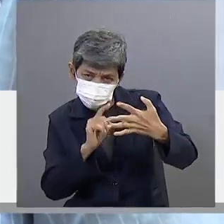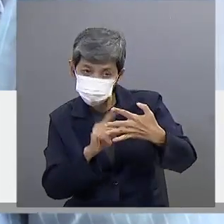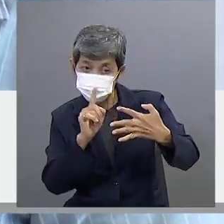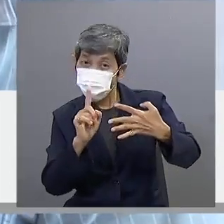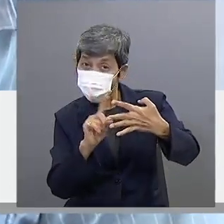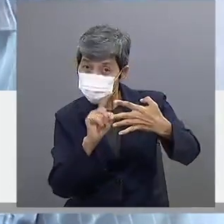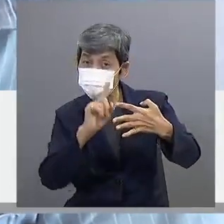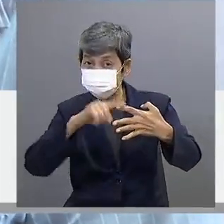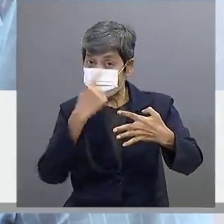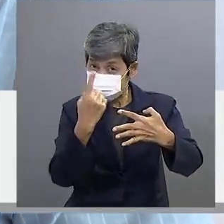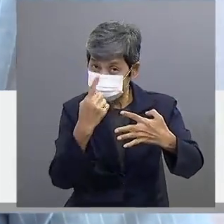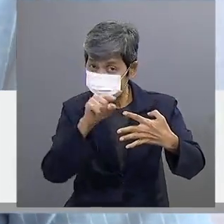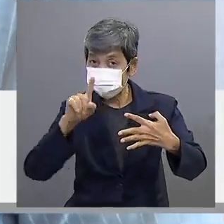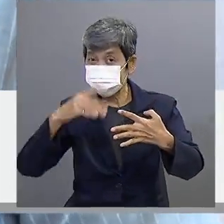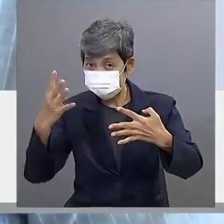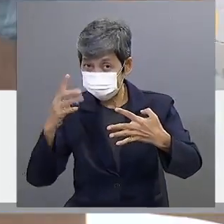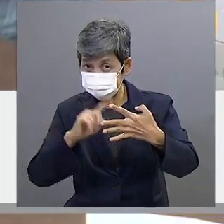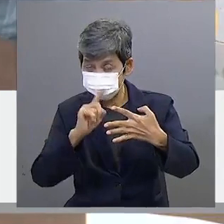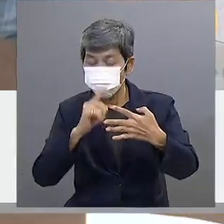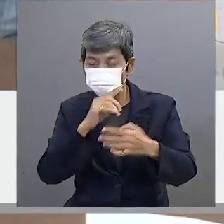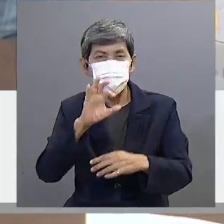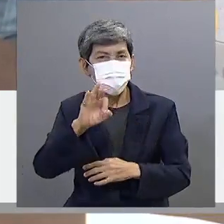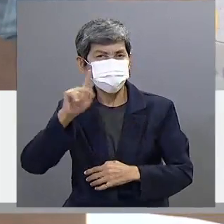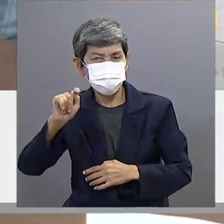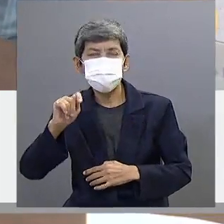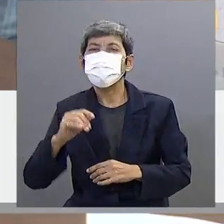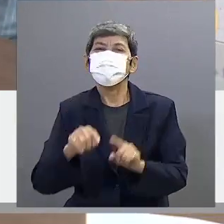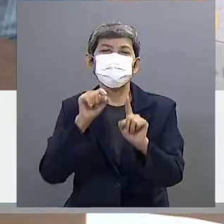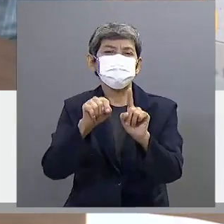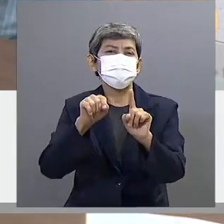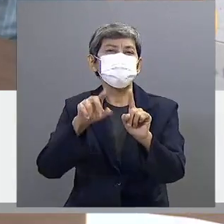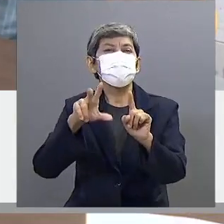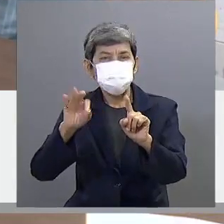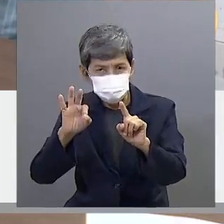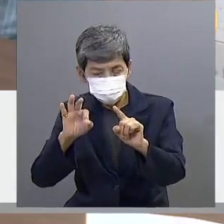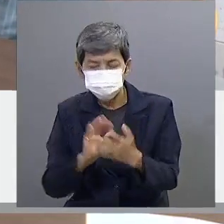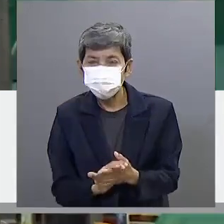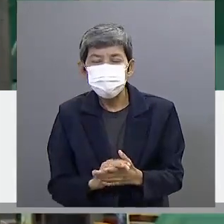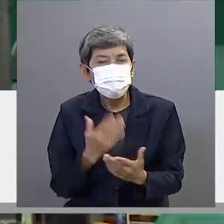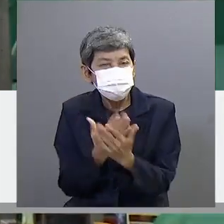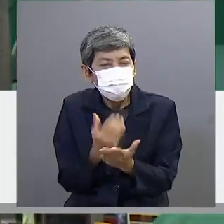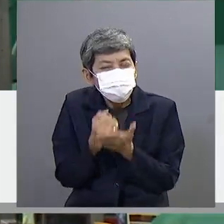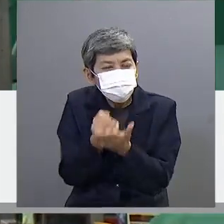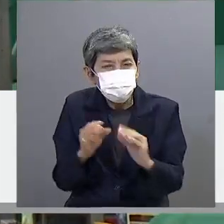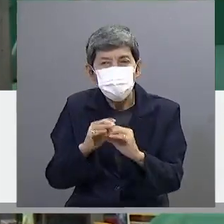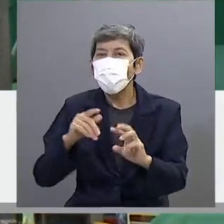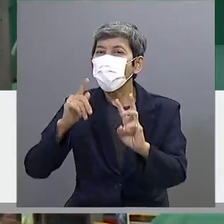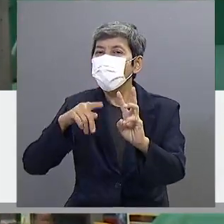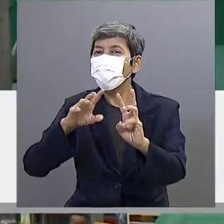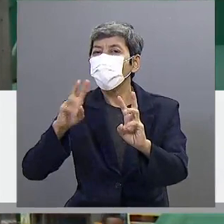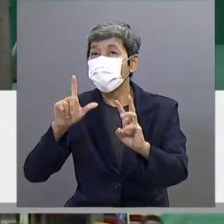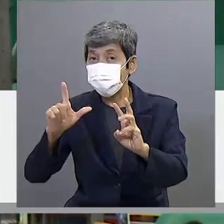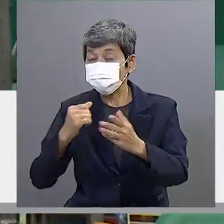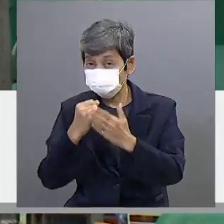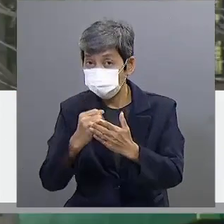มกราคมถึงเมษายนซึ่งfpเนี่ยอยู่ที่ 1บาท 39สตางค์ต่อหน่วยใช้เงินช่วยเหลือ 6000 600ล้านบาทแต่